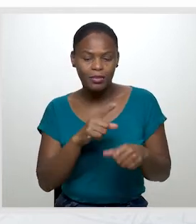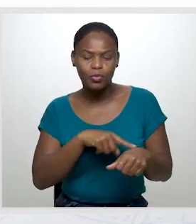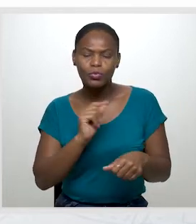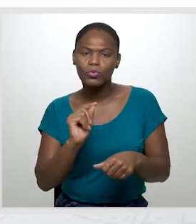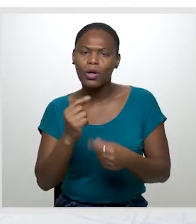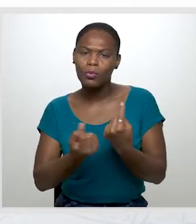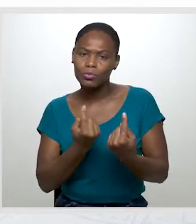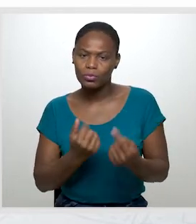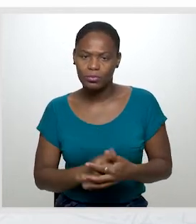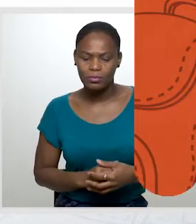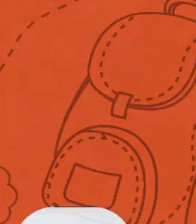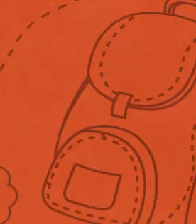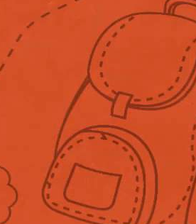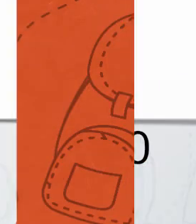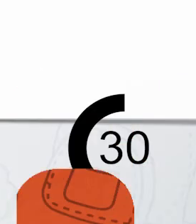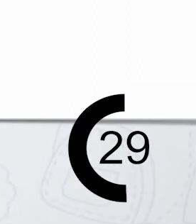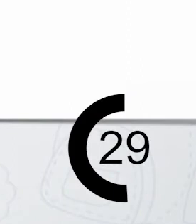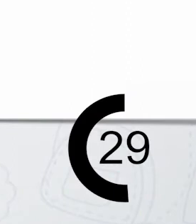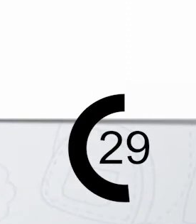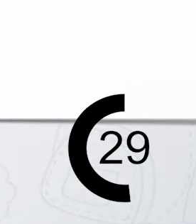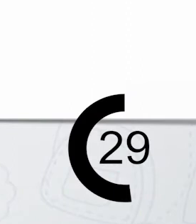quelques secondes.